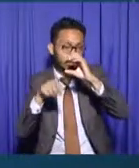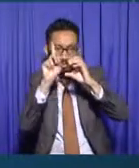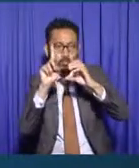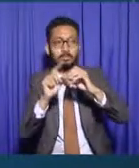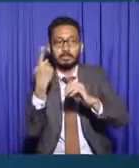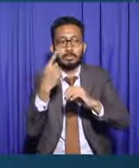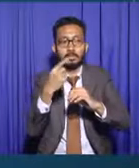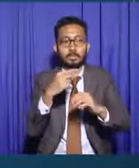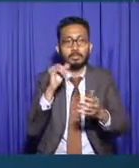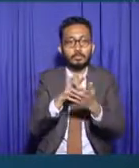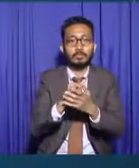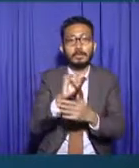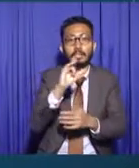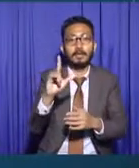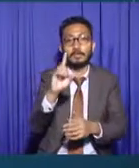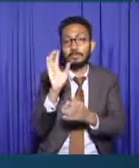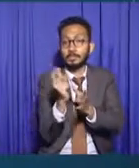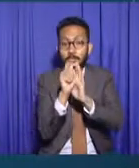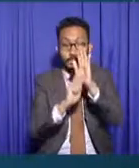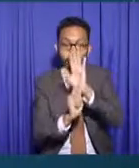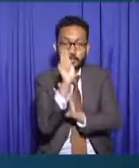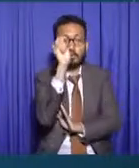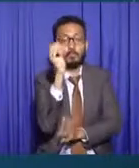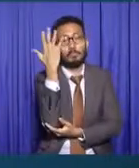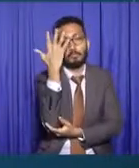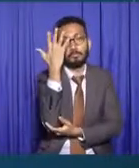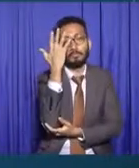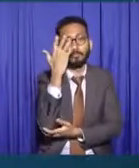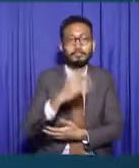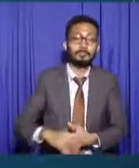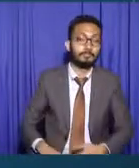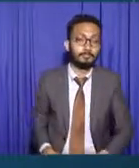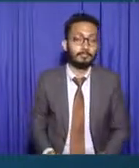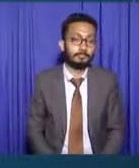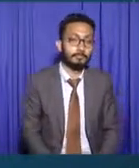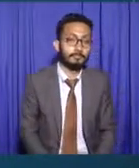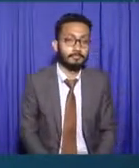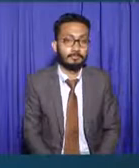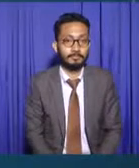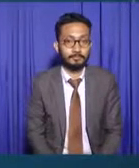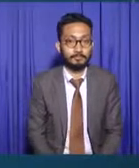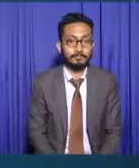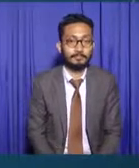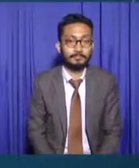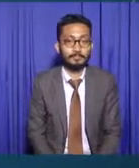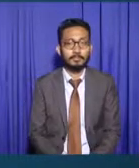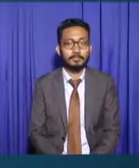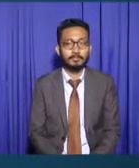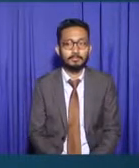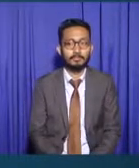hanya melibatkan satu ciri saja yaitu ketinggian pokok